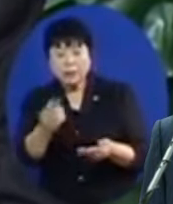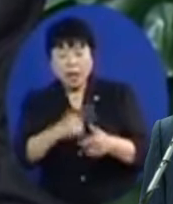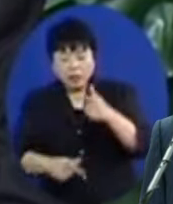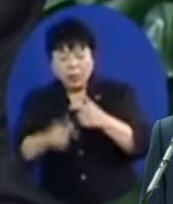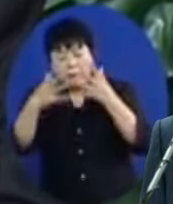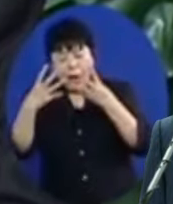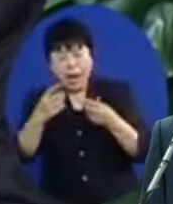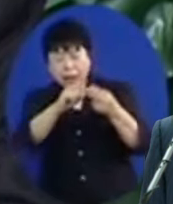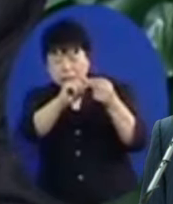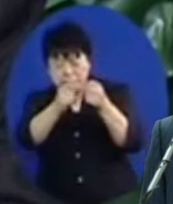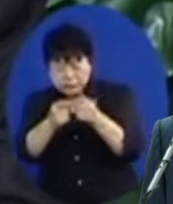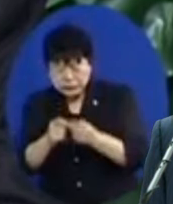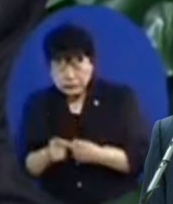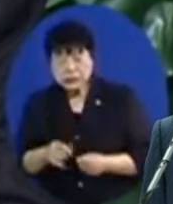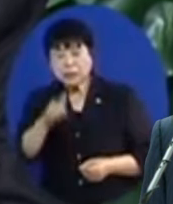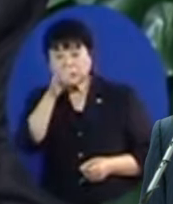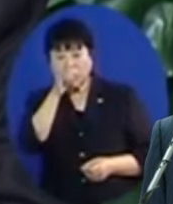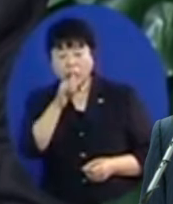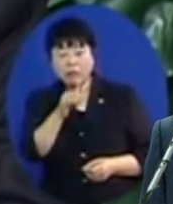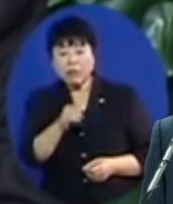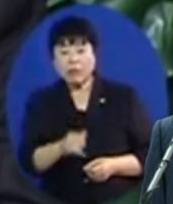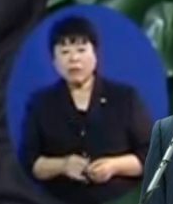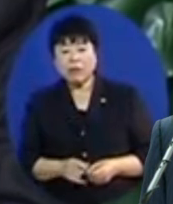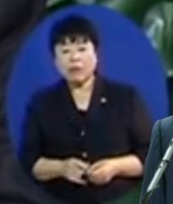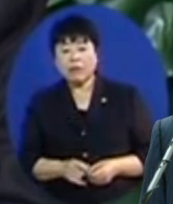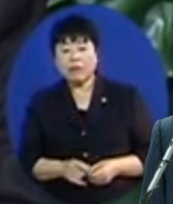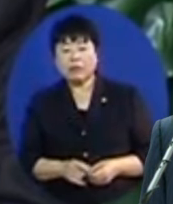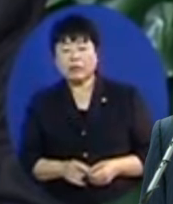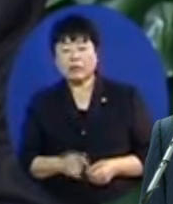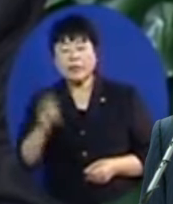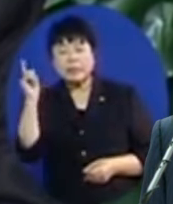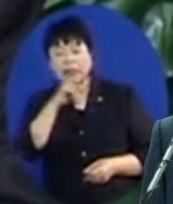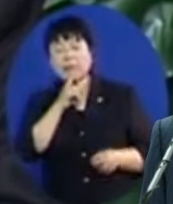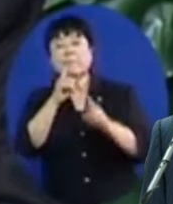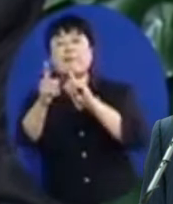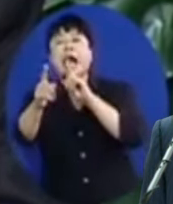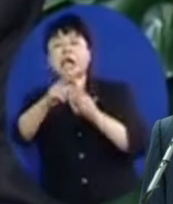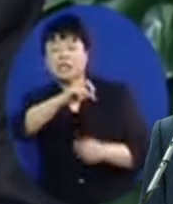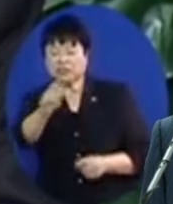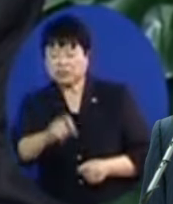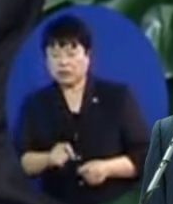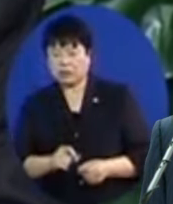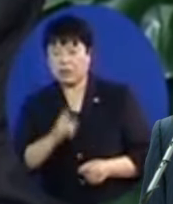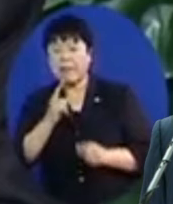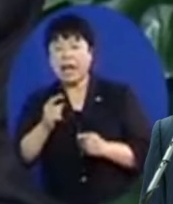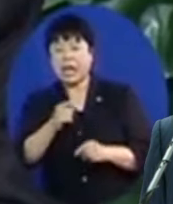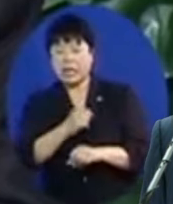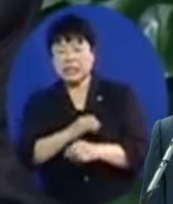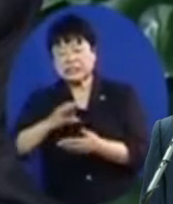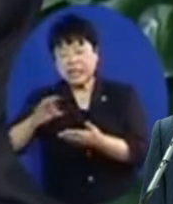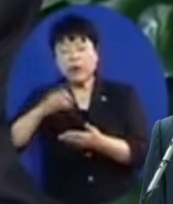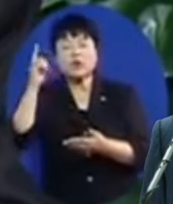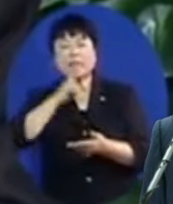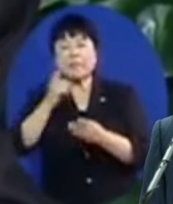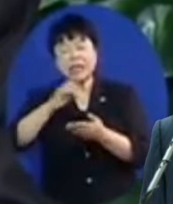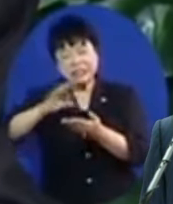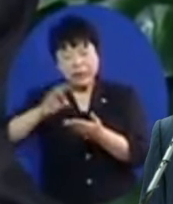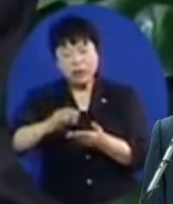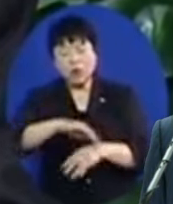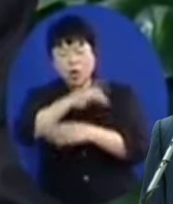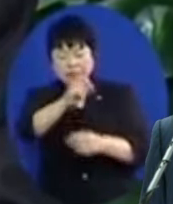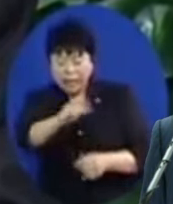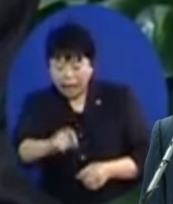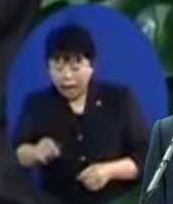더 많은 글씨가 가득했습니다. 천사는 당신이 했던 사악한 말들이 여기에 다 기록되어 있습니다. 나쁜 말한 말이 다